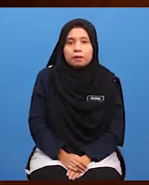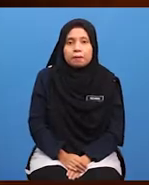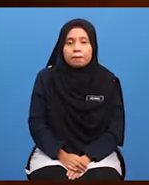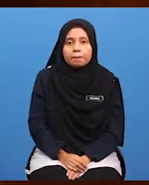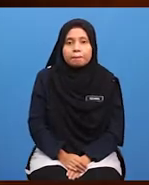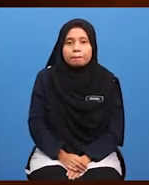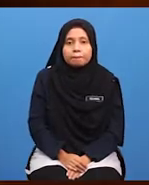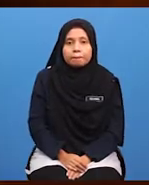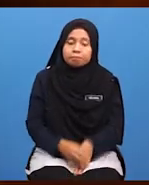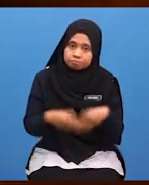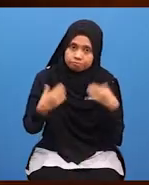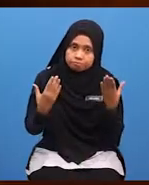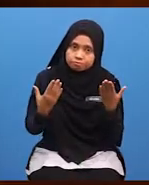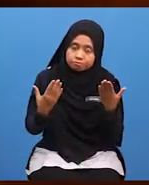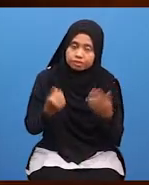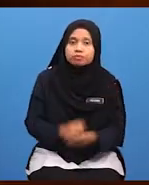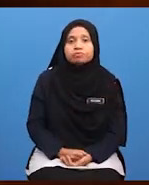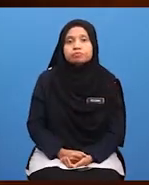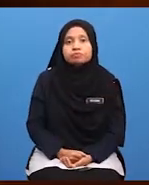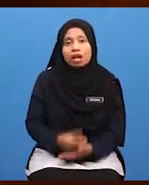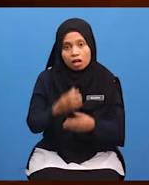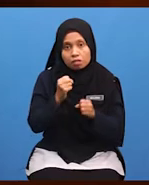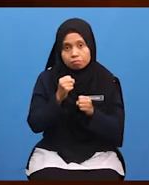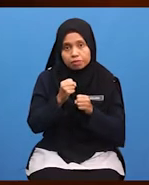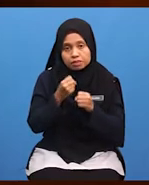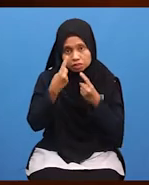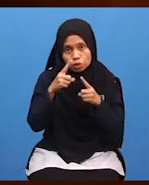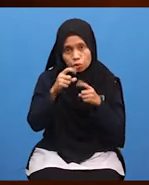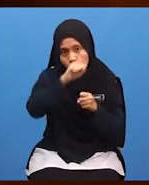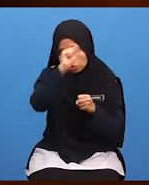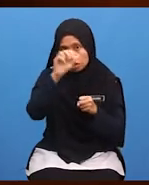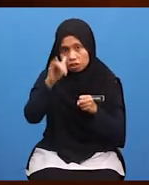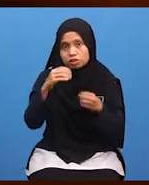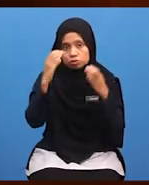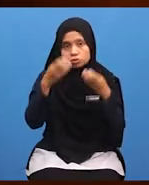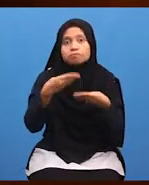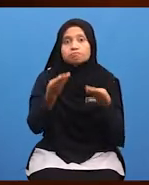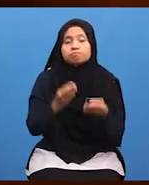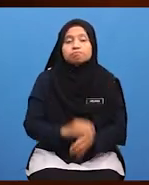Ha, bagaimana para pelajar? Dapatkah anda menjawab soalan yang cikgu berikan tadi?